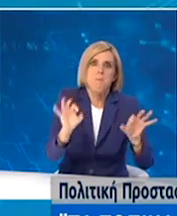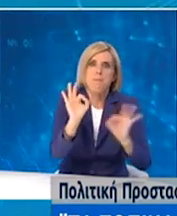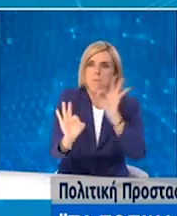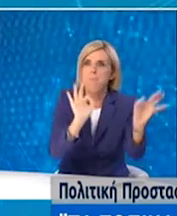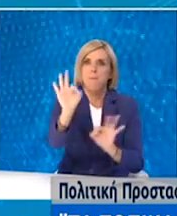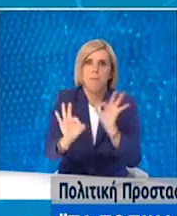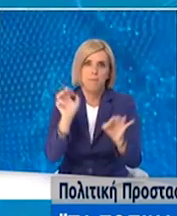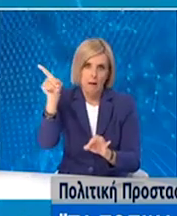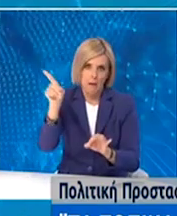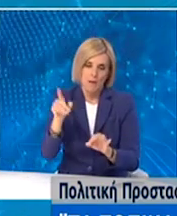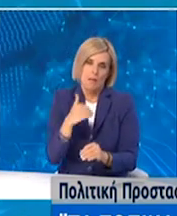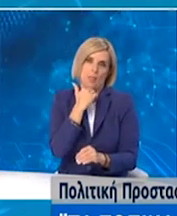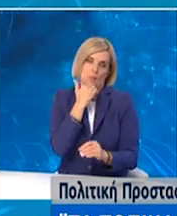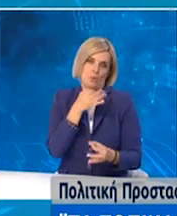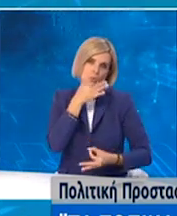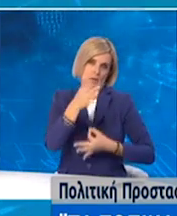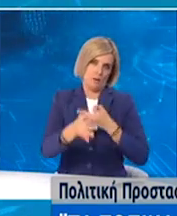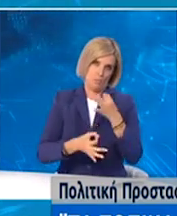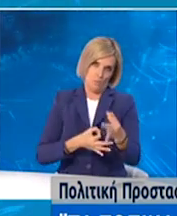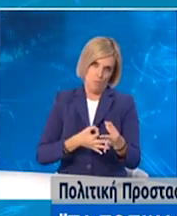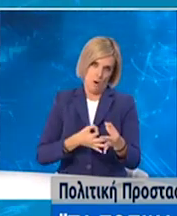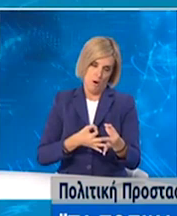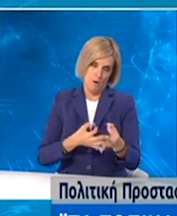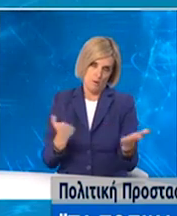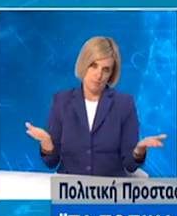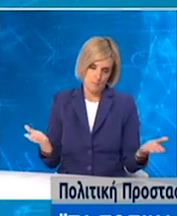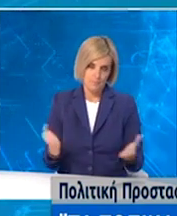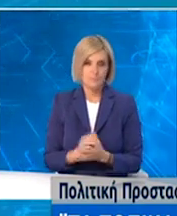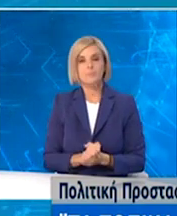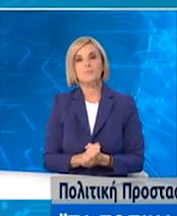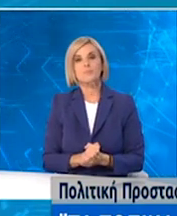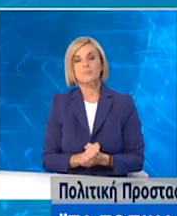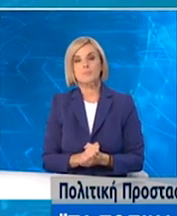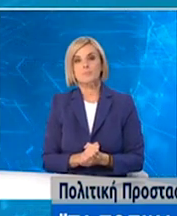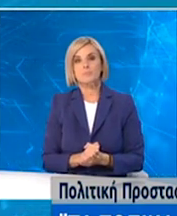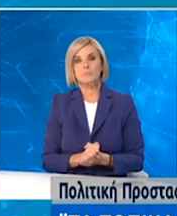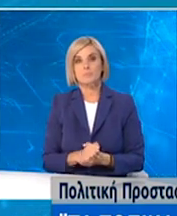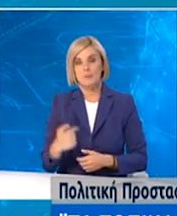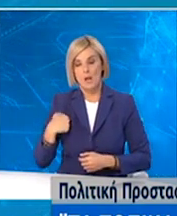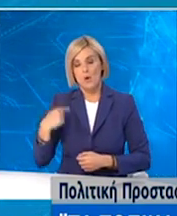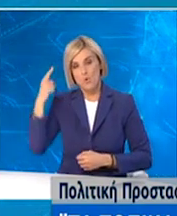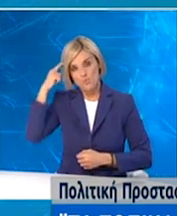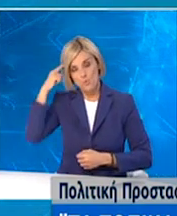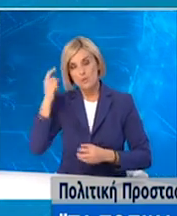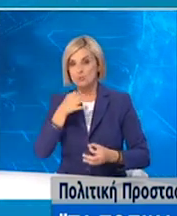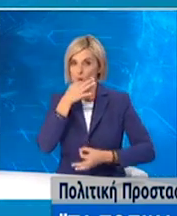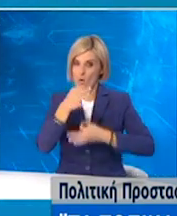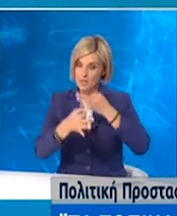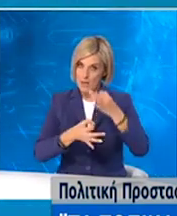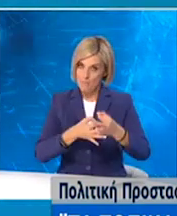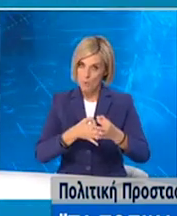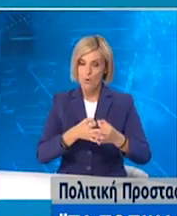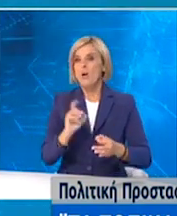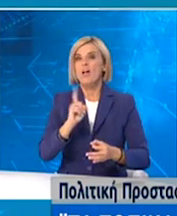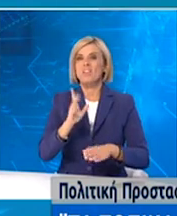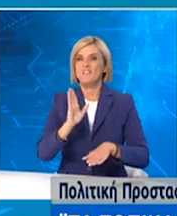κάποια στιγμή με ό,τι σημαίνει αυτό για ευρύτερες περιοχές. Νομίζω ότι με ασφάλεια μπορεί να πει ότι δεν έχουν